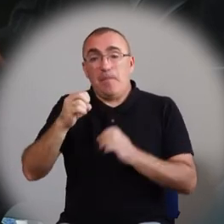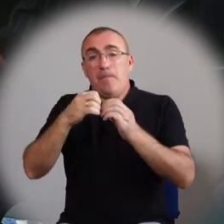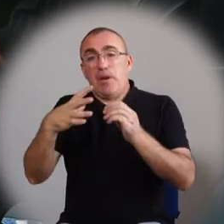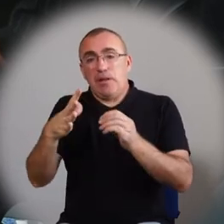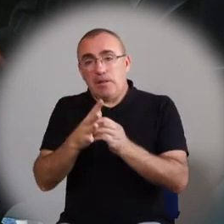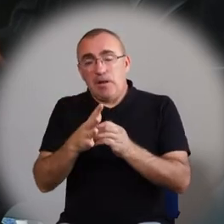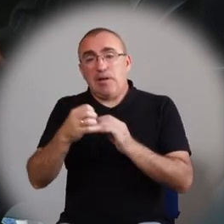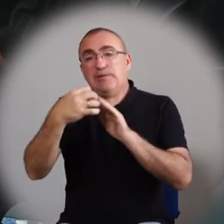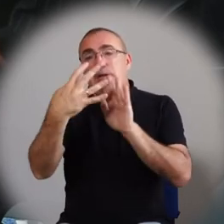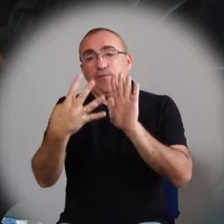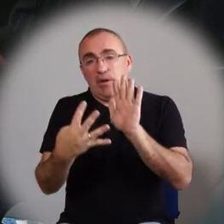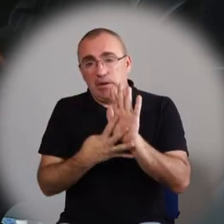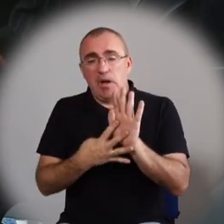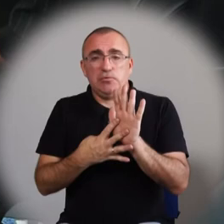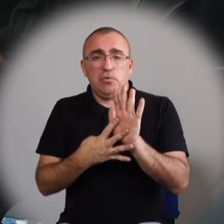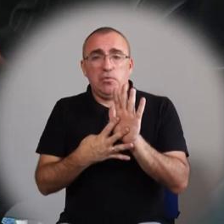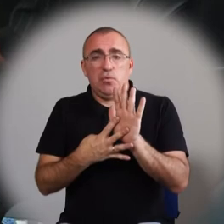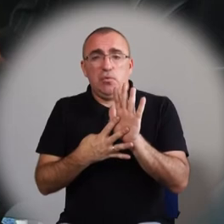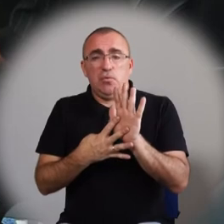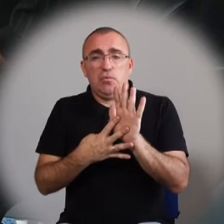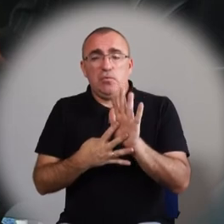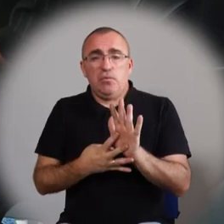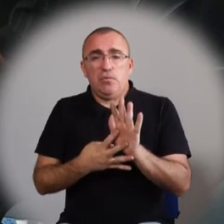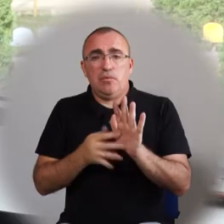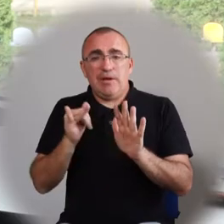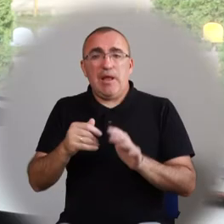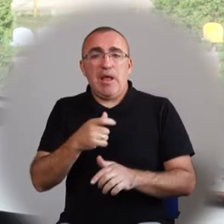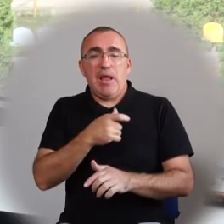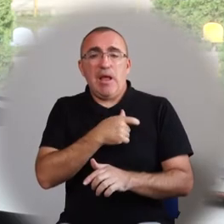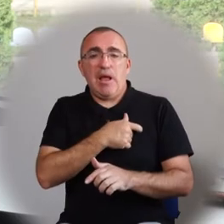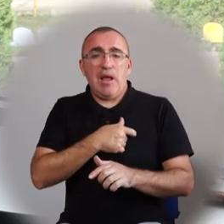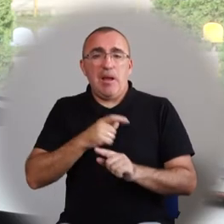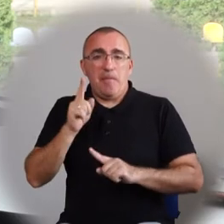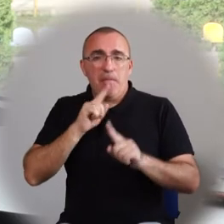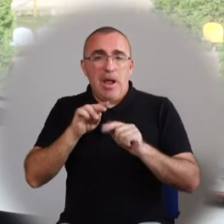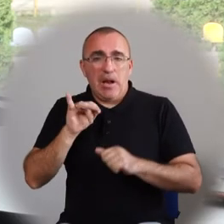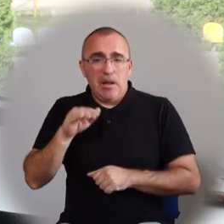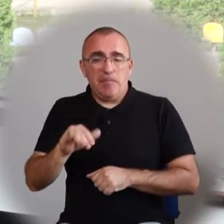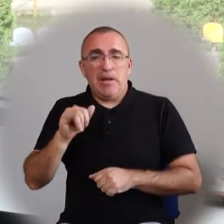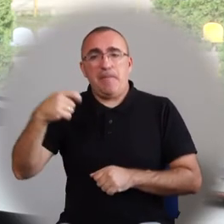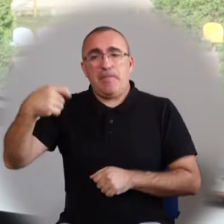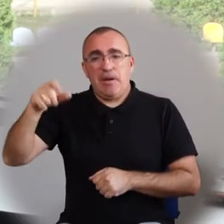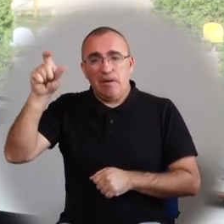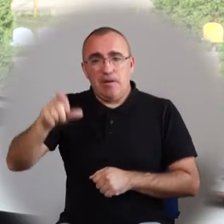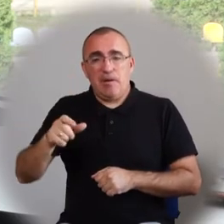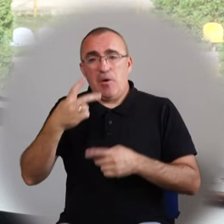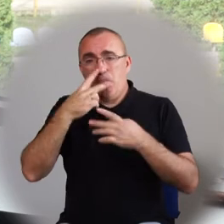вибори 14-го, 15-го, 19-го, і парламентські, і президентські